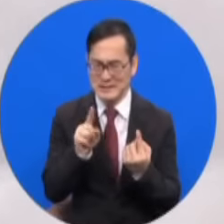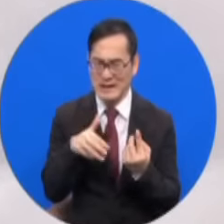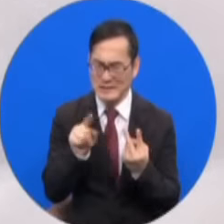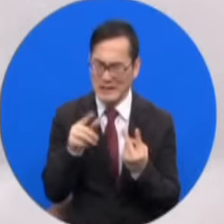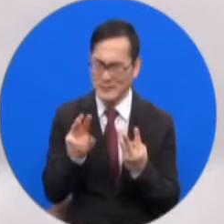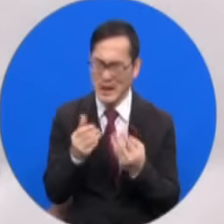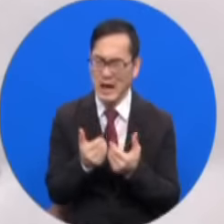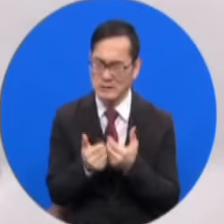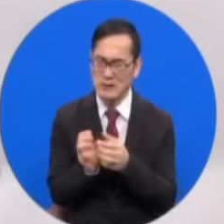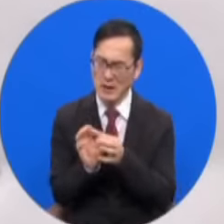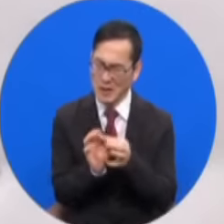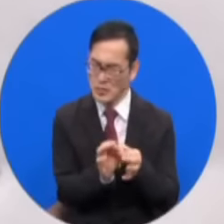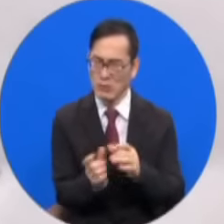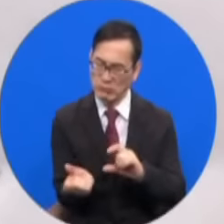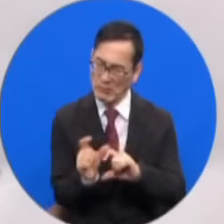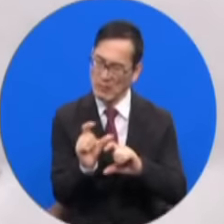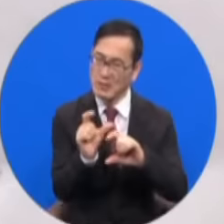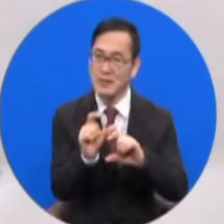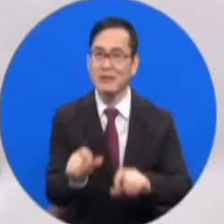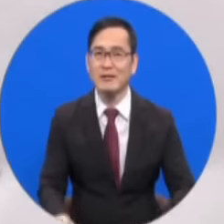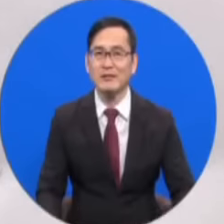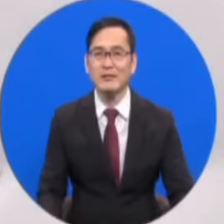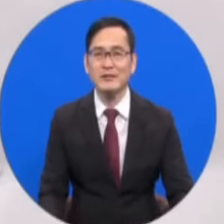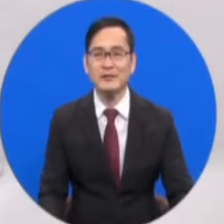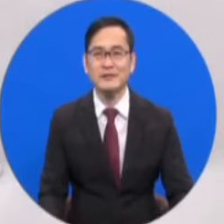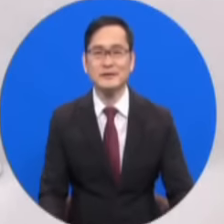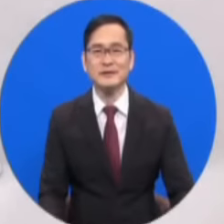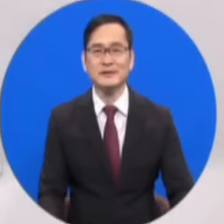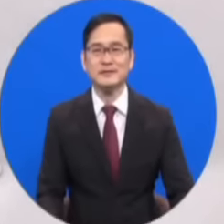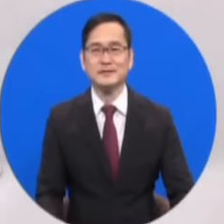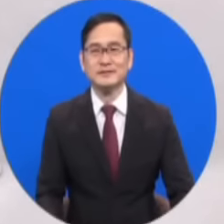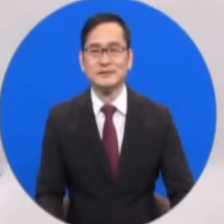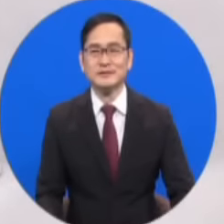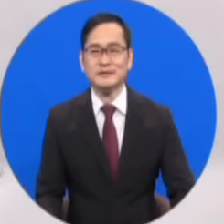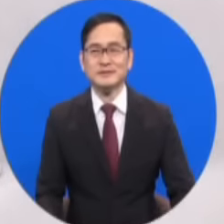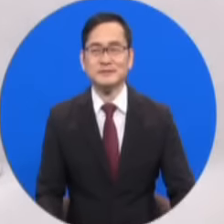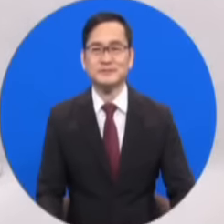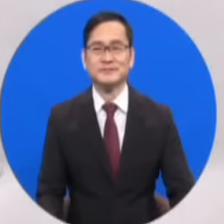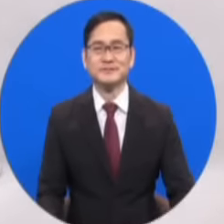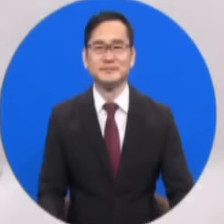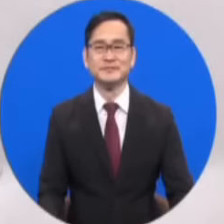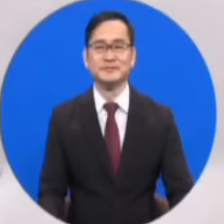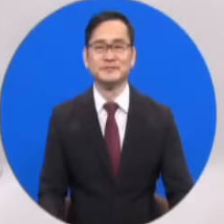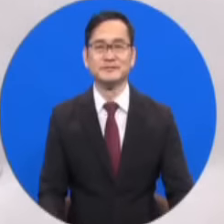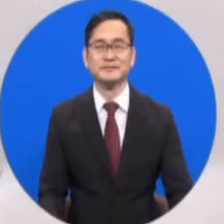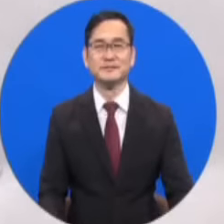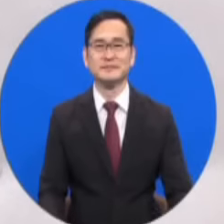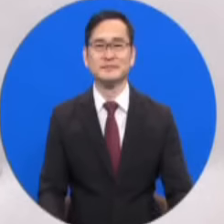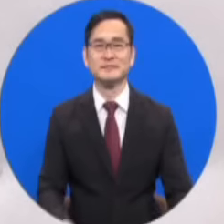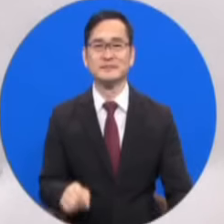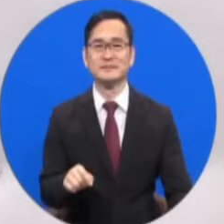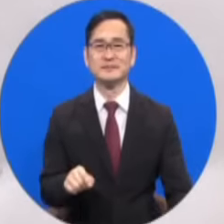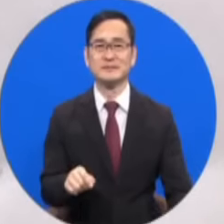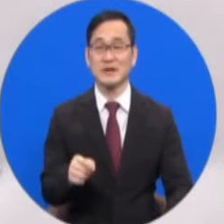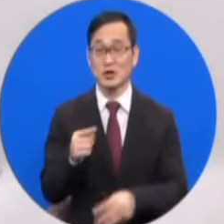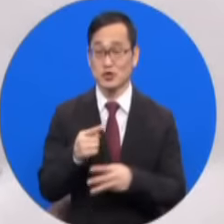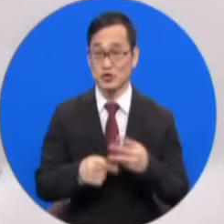최근에는 몇 만남 자체가 않았습니다 그 근본적인 이유는 윤성열 대통령이 한동훈